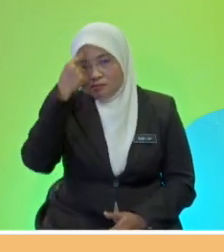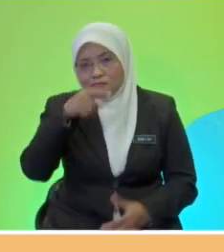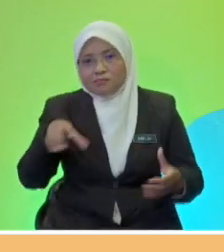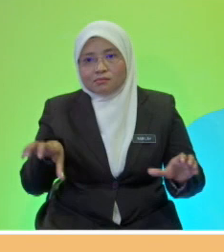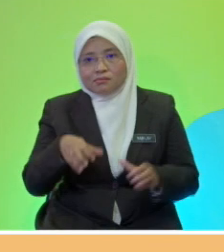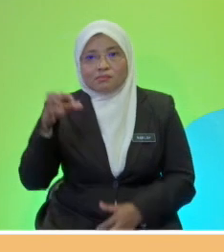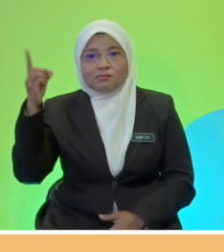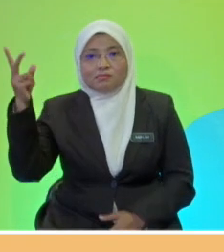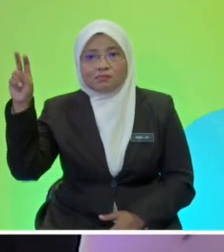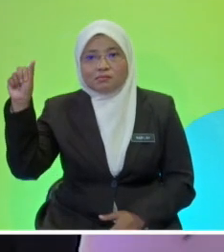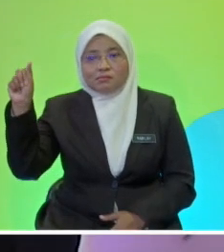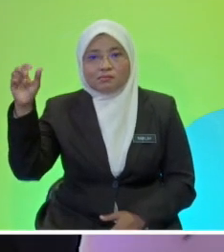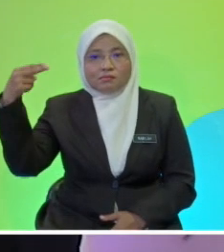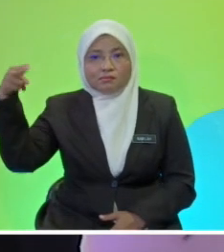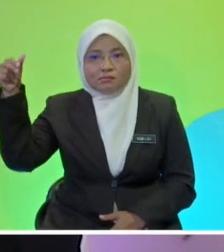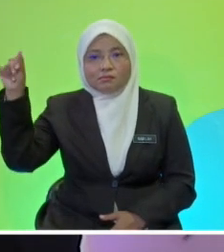hybridson